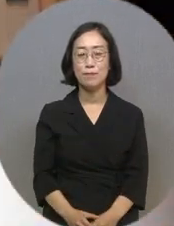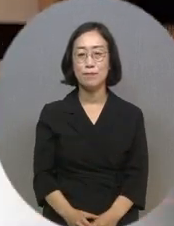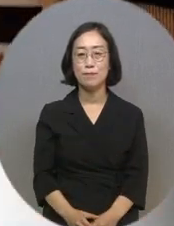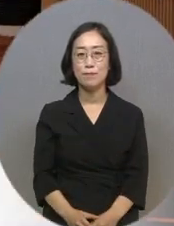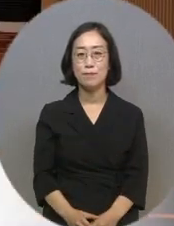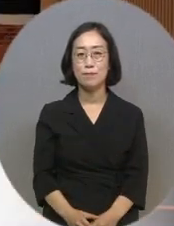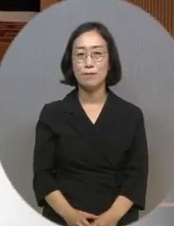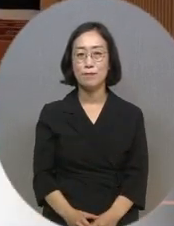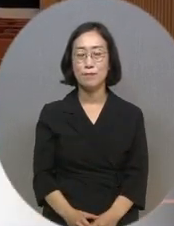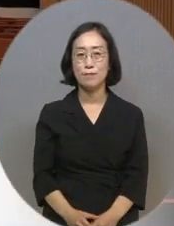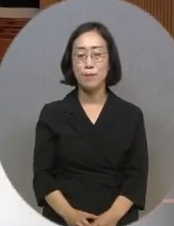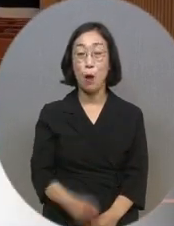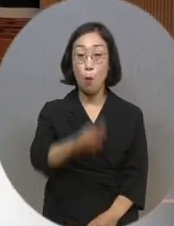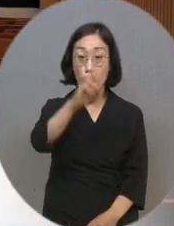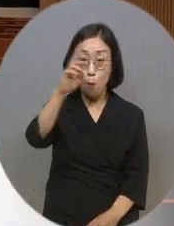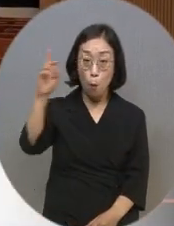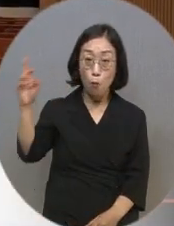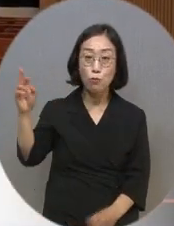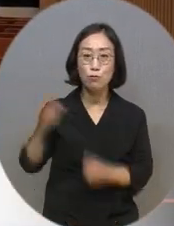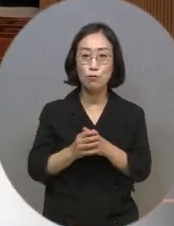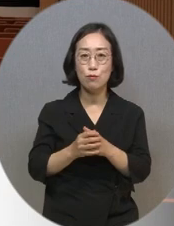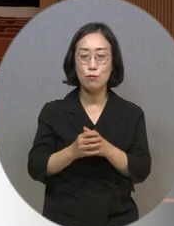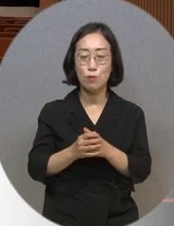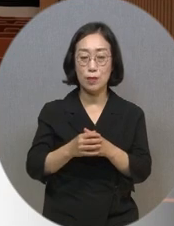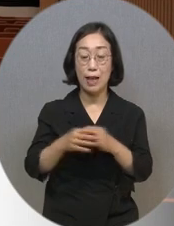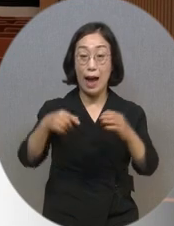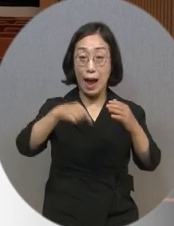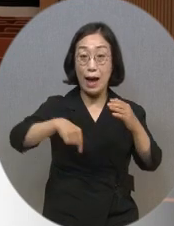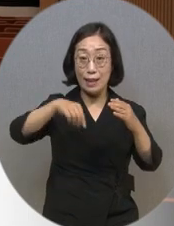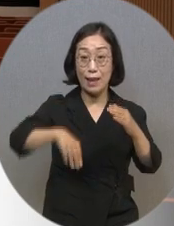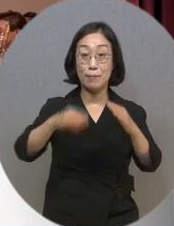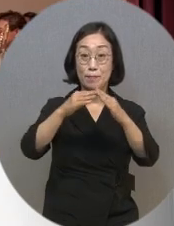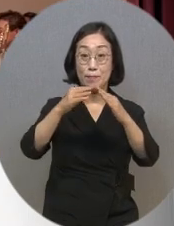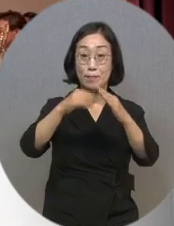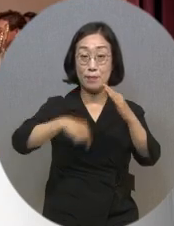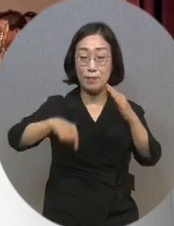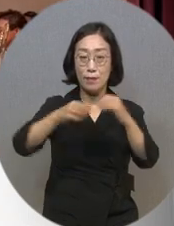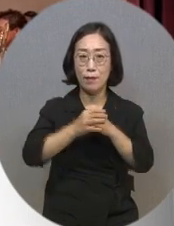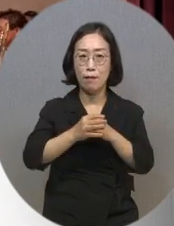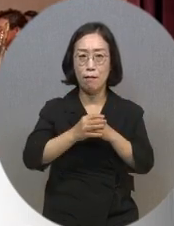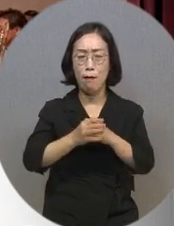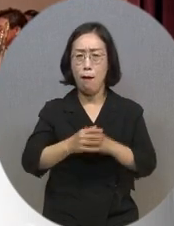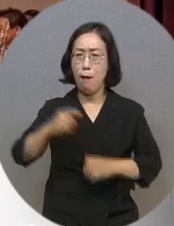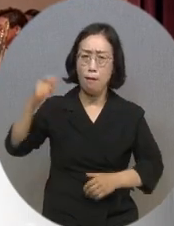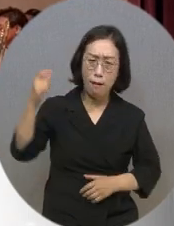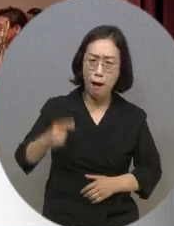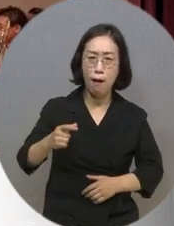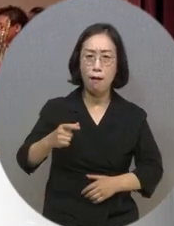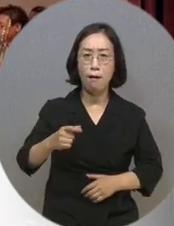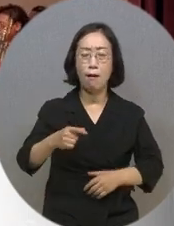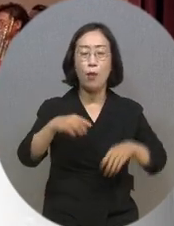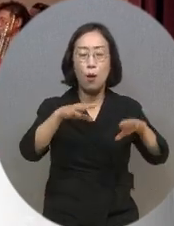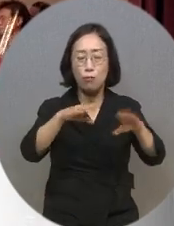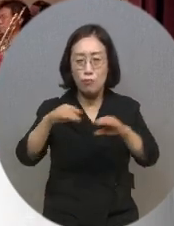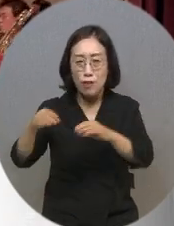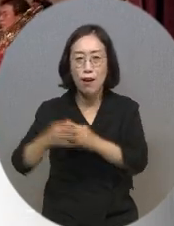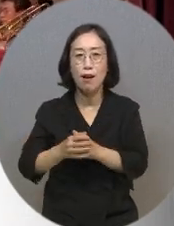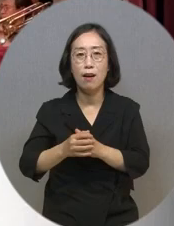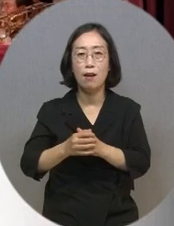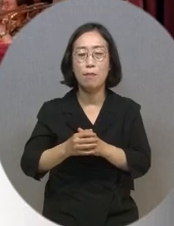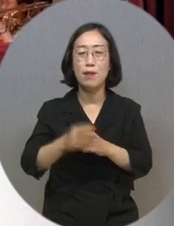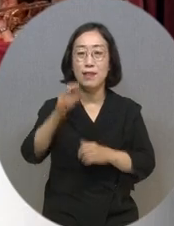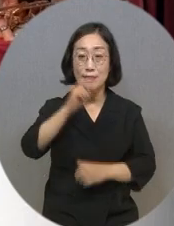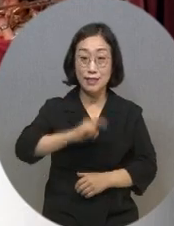양 같은 날 오후 고향 여성회관 강당 때론 힘차고 때론 감미로운 플라스 관학 밴드